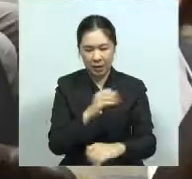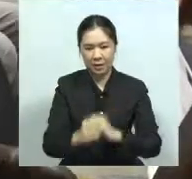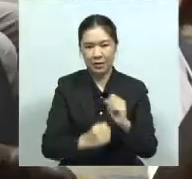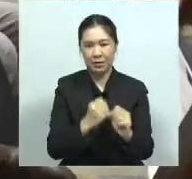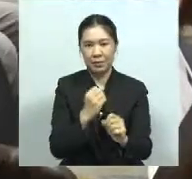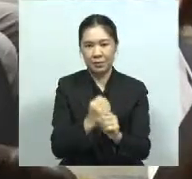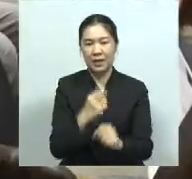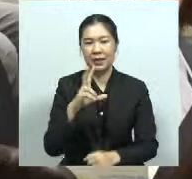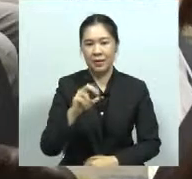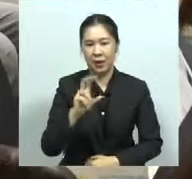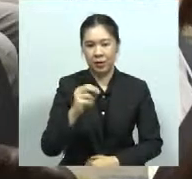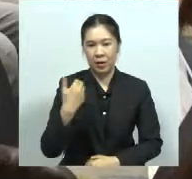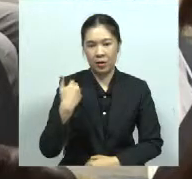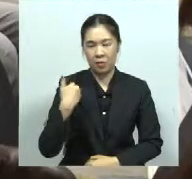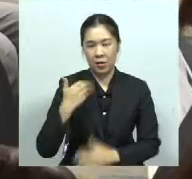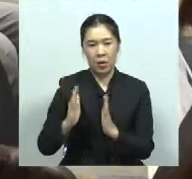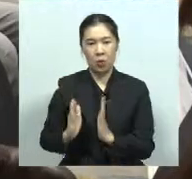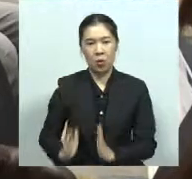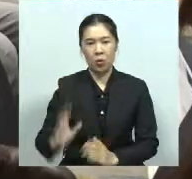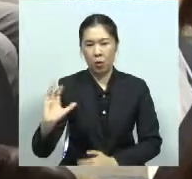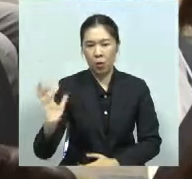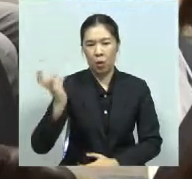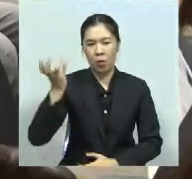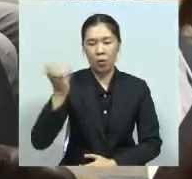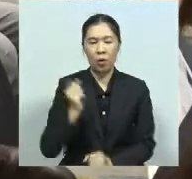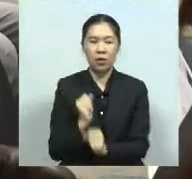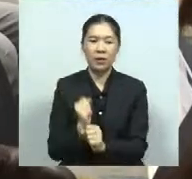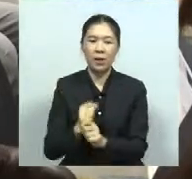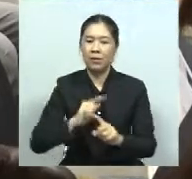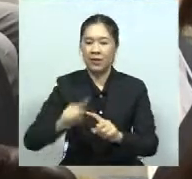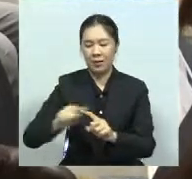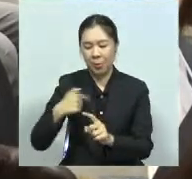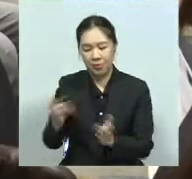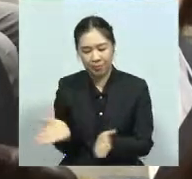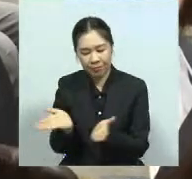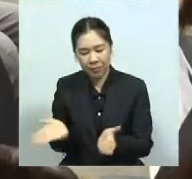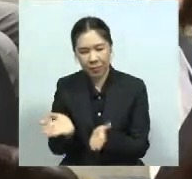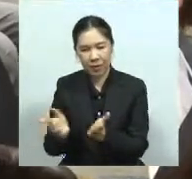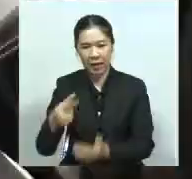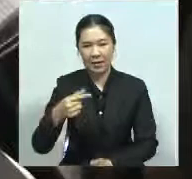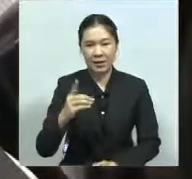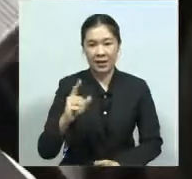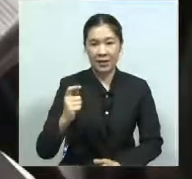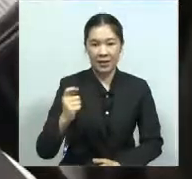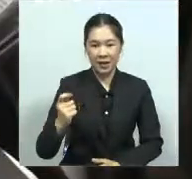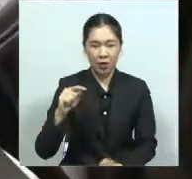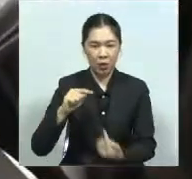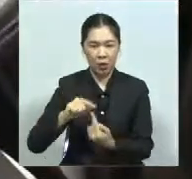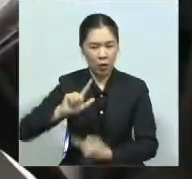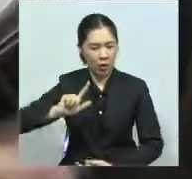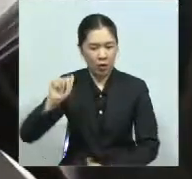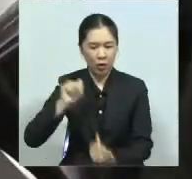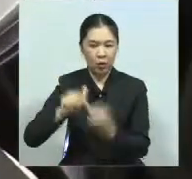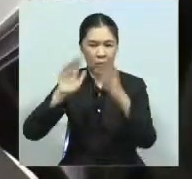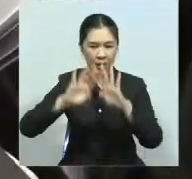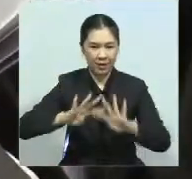เต็มไปด้วยผู้ประกอบการระดับดาวรุ่งของโลกและรัฐบาลจีนยังผลักดันให้ GBA เป็นหัวหอกเชื่อมโยงอาเซีย